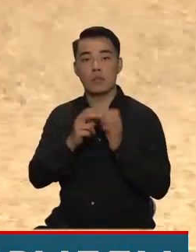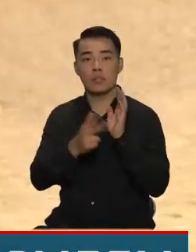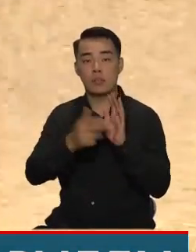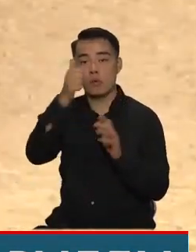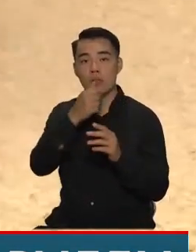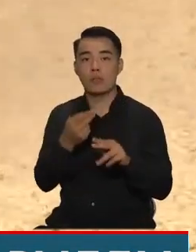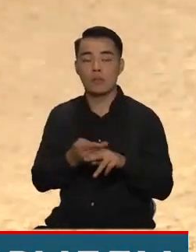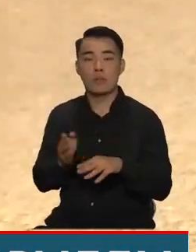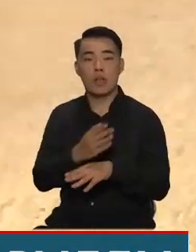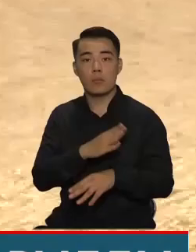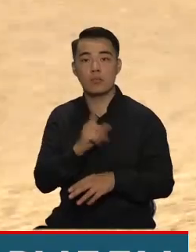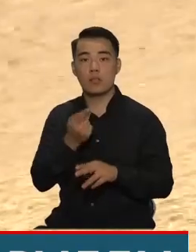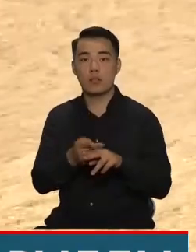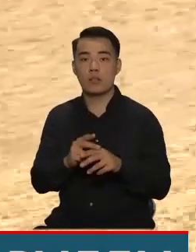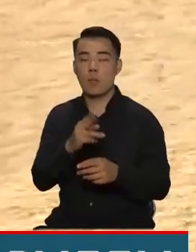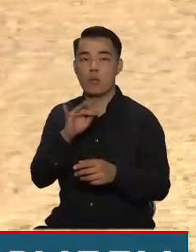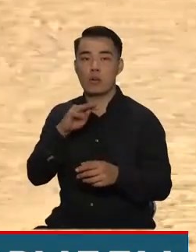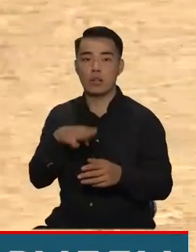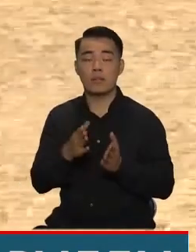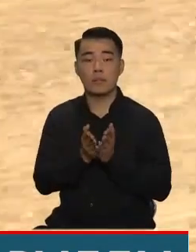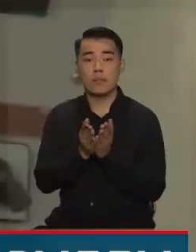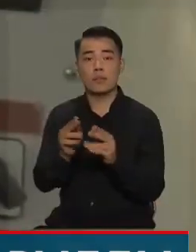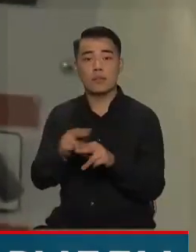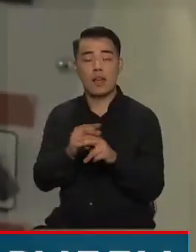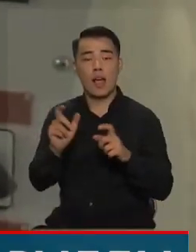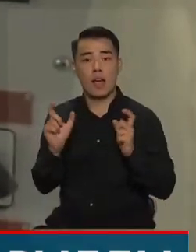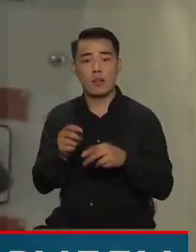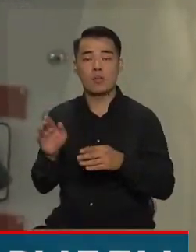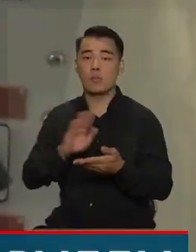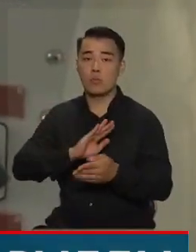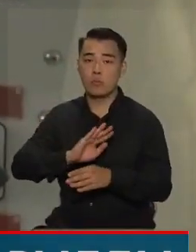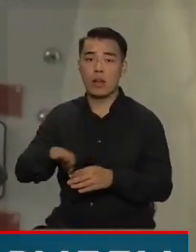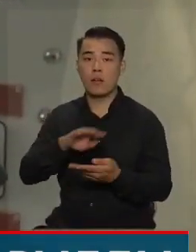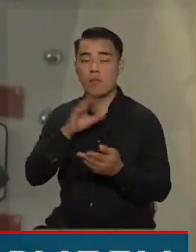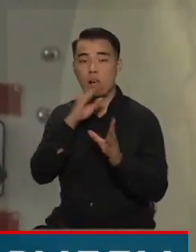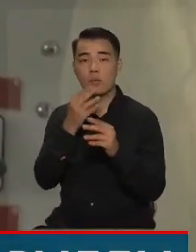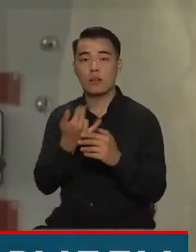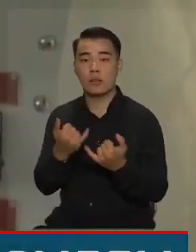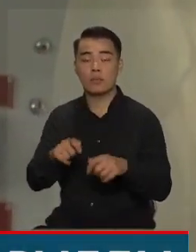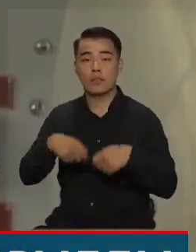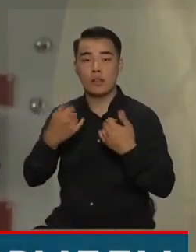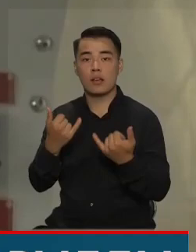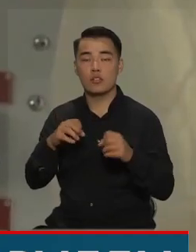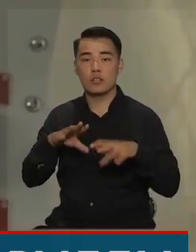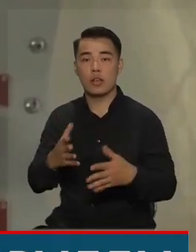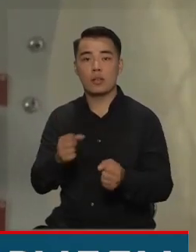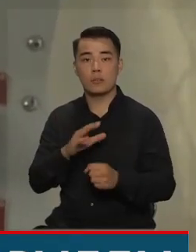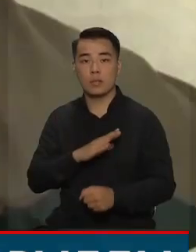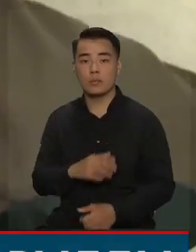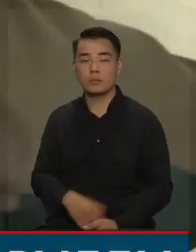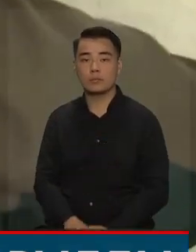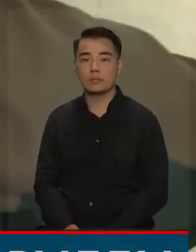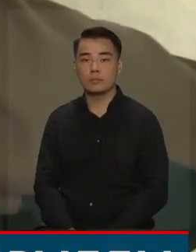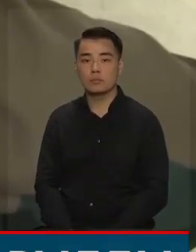алынып тасталған. Сол кезде портты жекешелендіруге қойылған шектеулерді алып тастауға мүмкіндік беру үшін осындай шешім қабылданған.